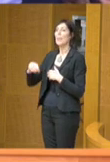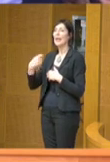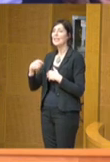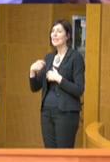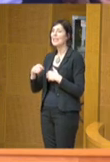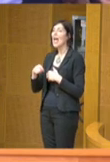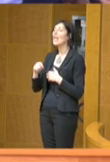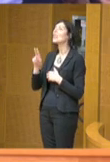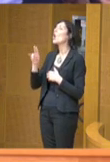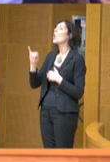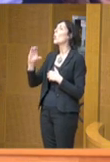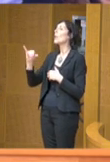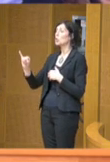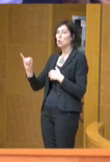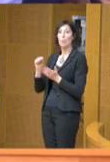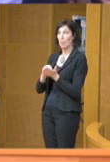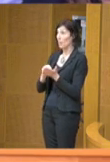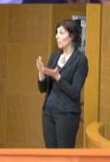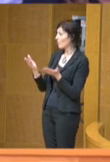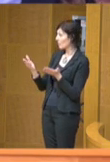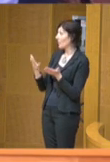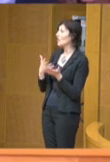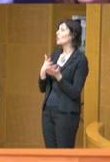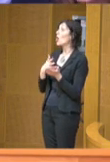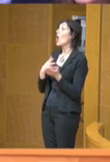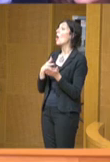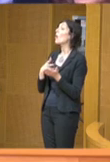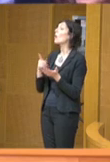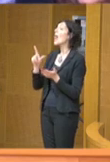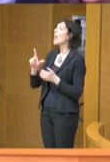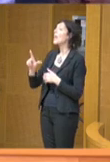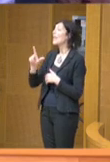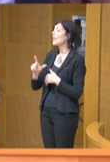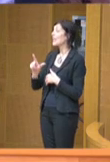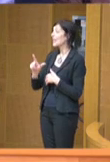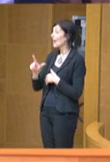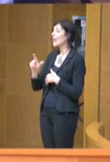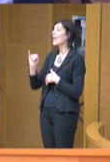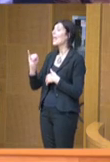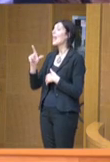Italiana Ciechi che è presente, Ipovedenti, Linda Legname, che ha appunto